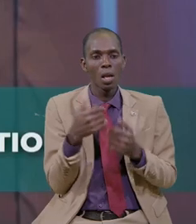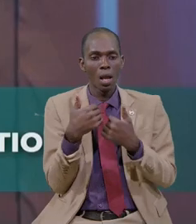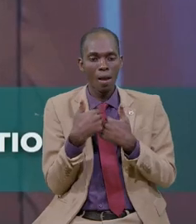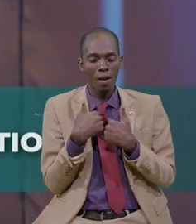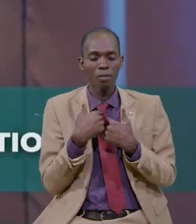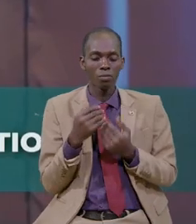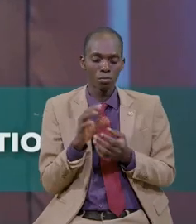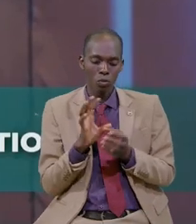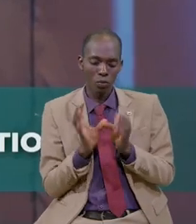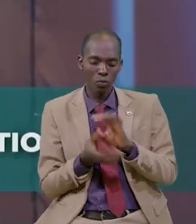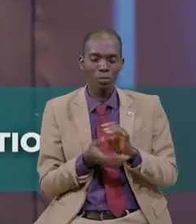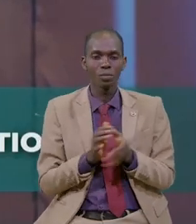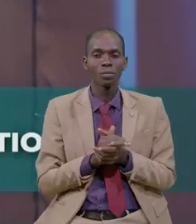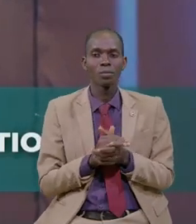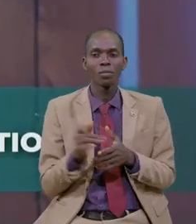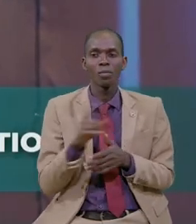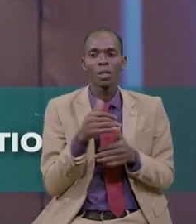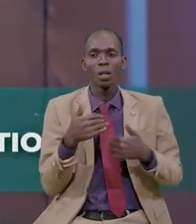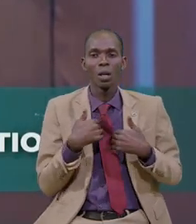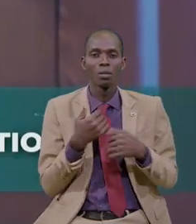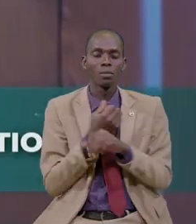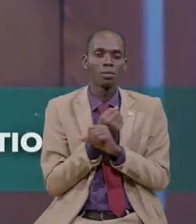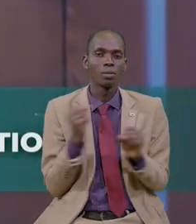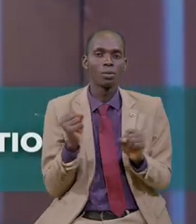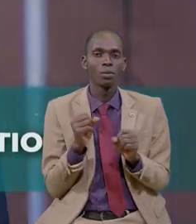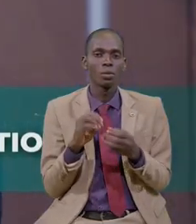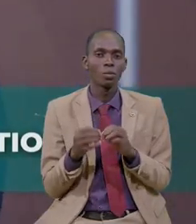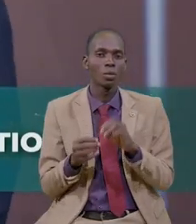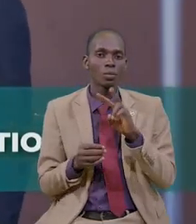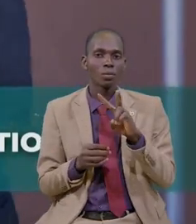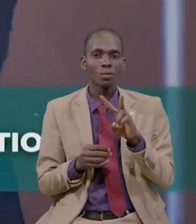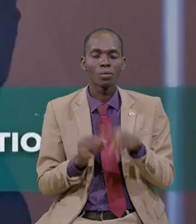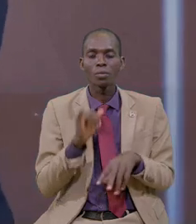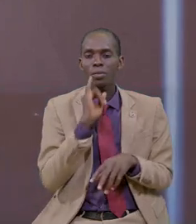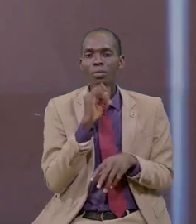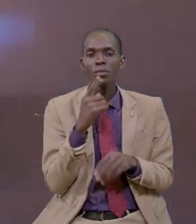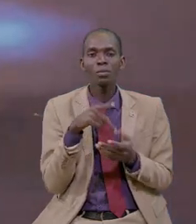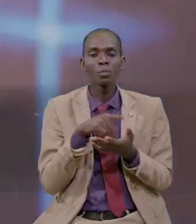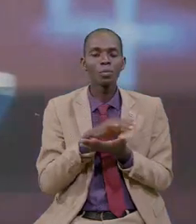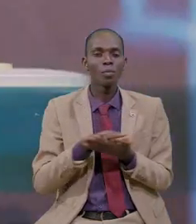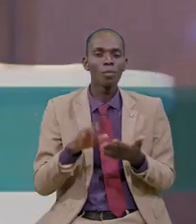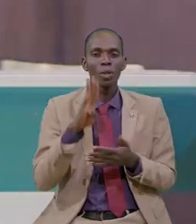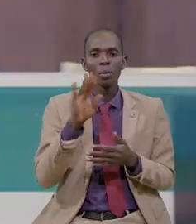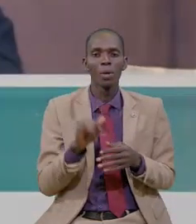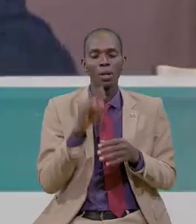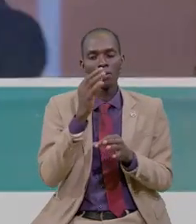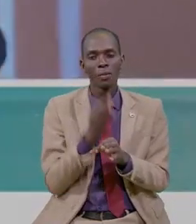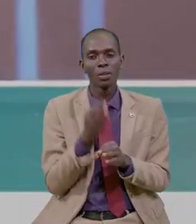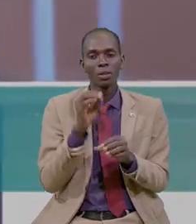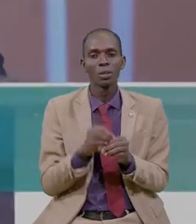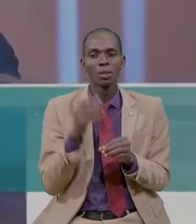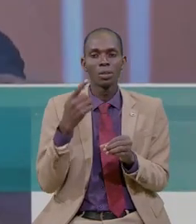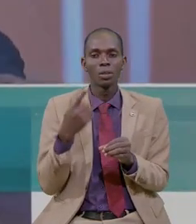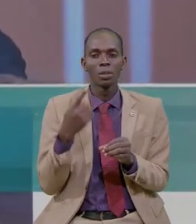Ils avaient la conversion. Ils avaient le salut. Deuxièmement, la pureté par la foi